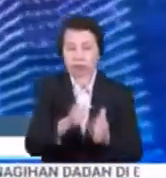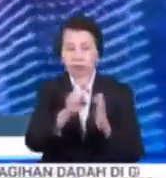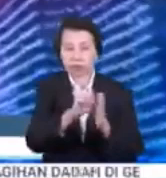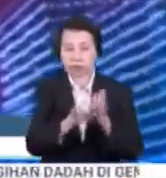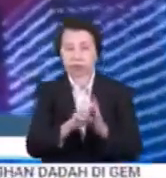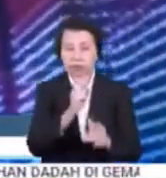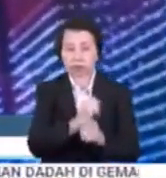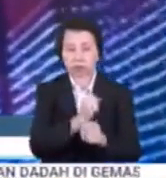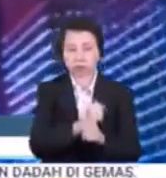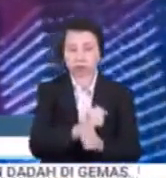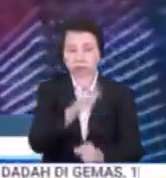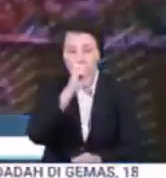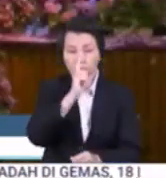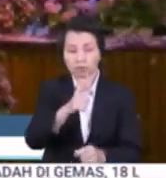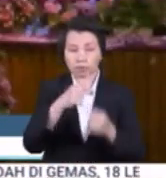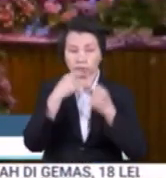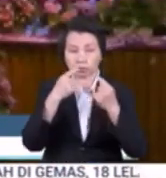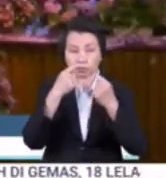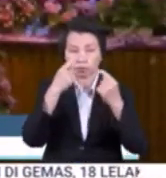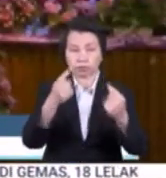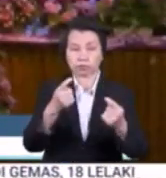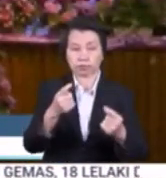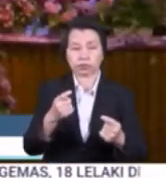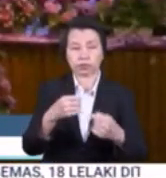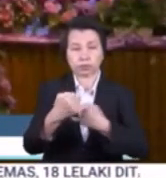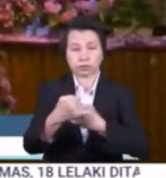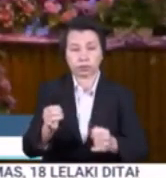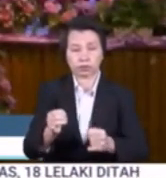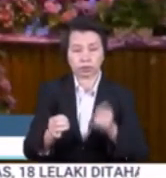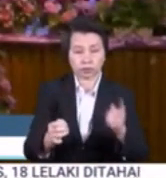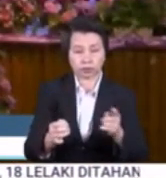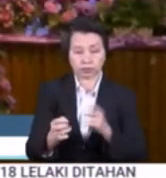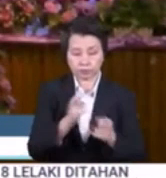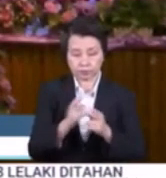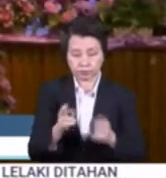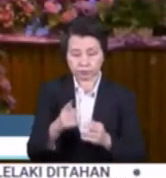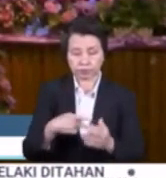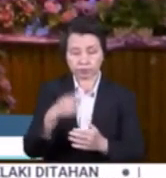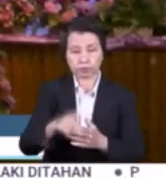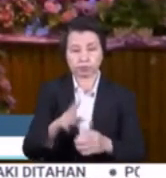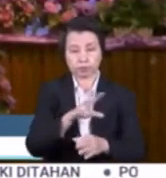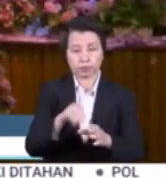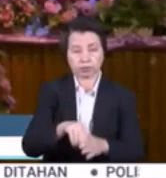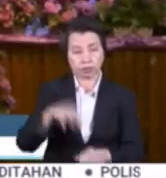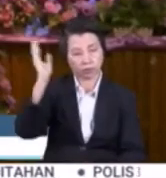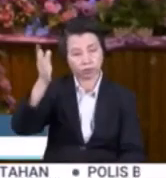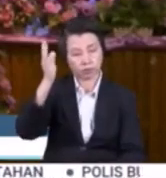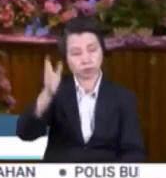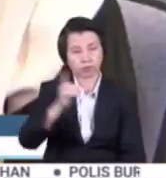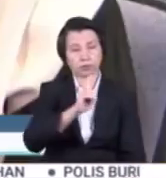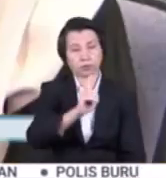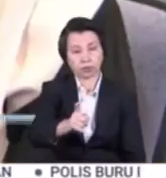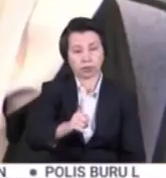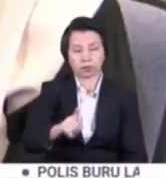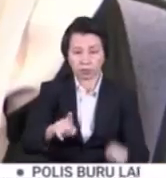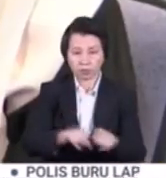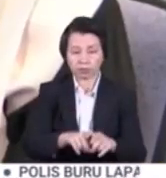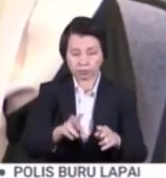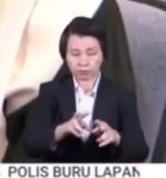kerja demi memastikan kecil lengan kecemelangan jabatan pengisian program turut meliputi ceramah agama